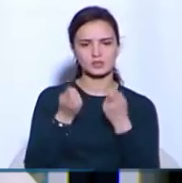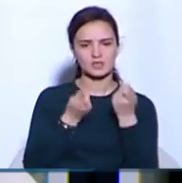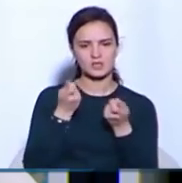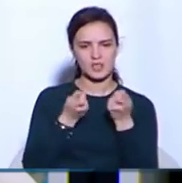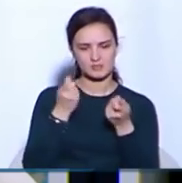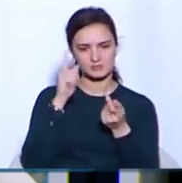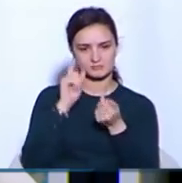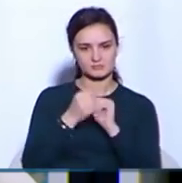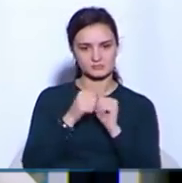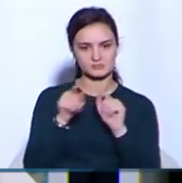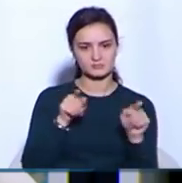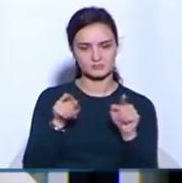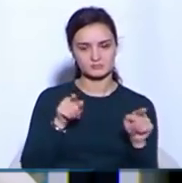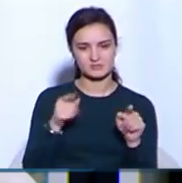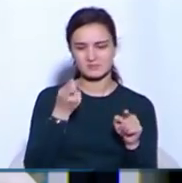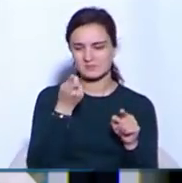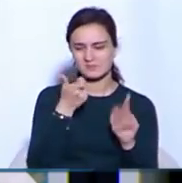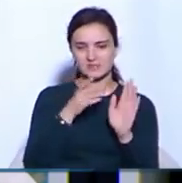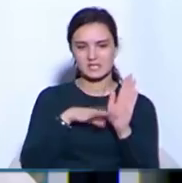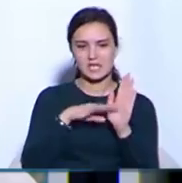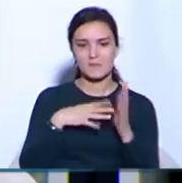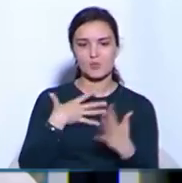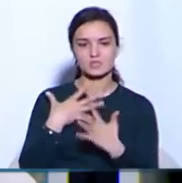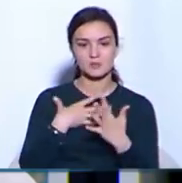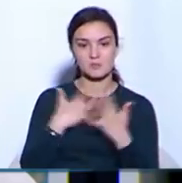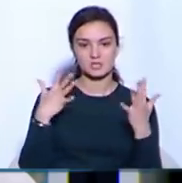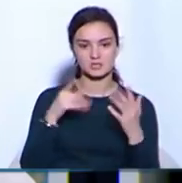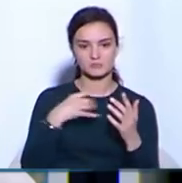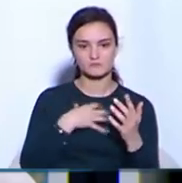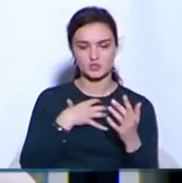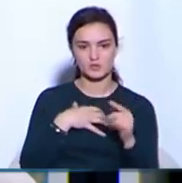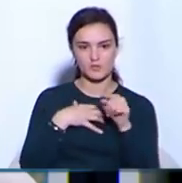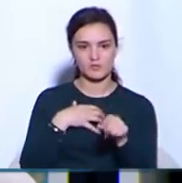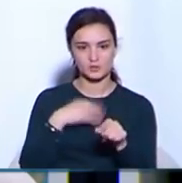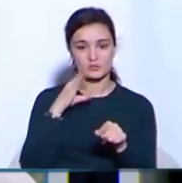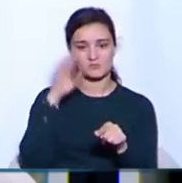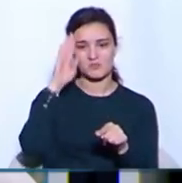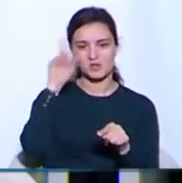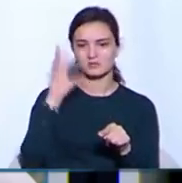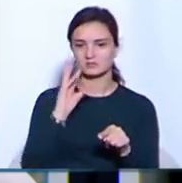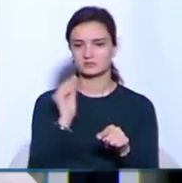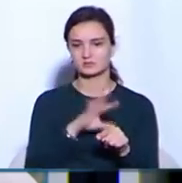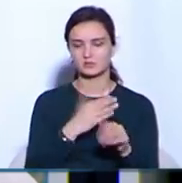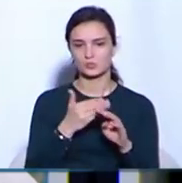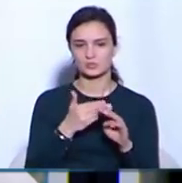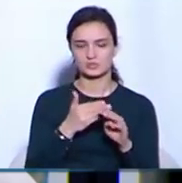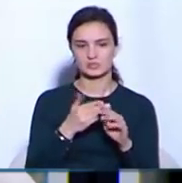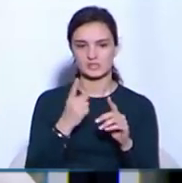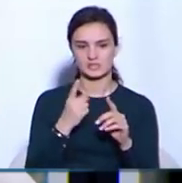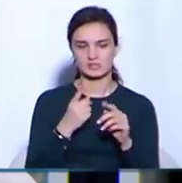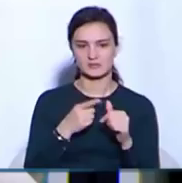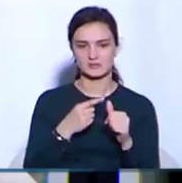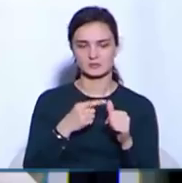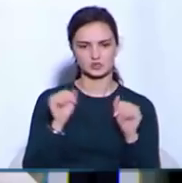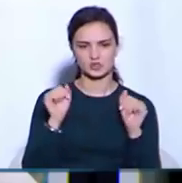არიან ორიენტირებული და პატარა წვრილმან ემოციებს უფრო მეტ მნიშვნელობას ანიჭებენ, მაშინ როცა მამაკაცები უფრო ერთი როგორც ერთი